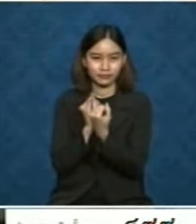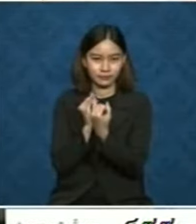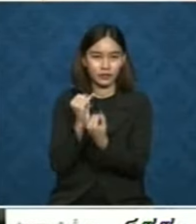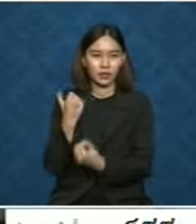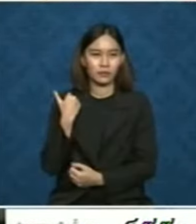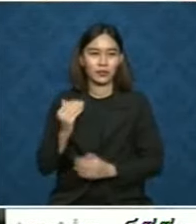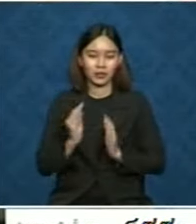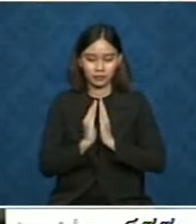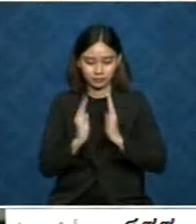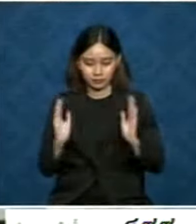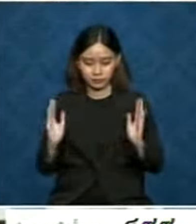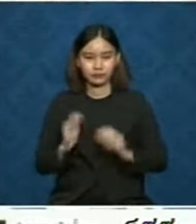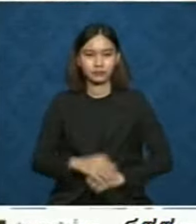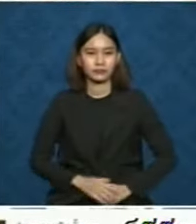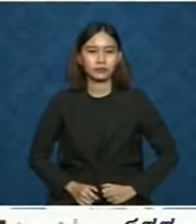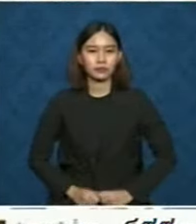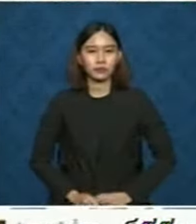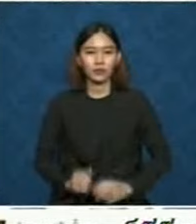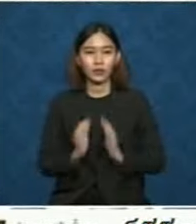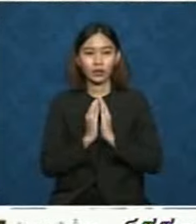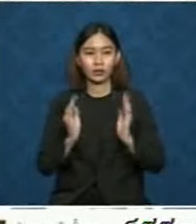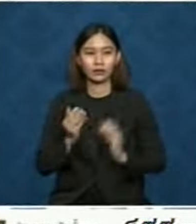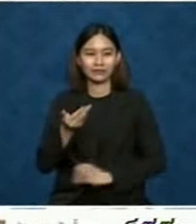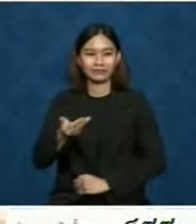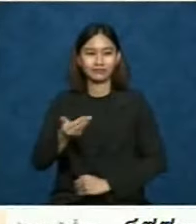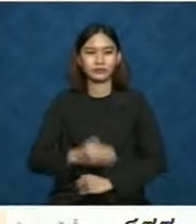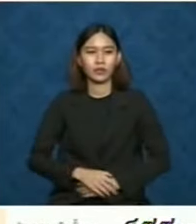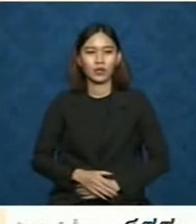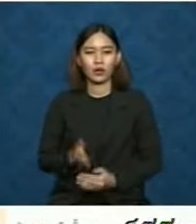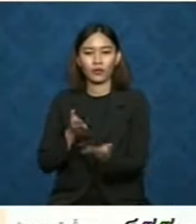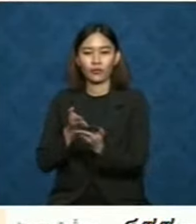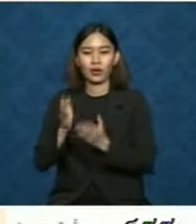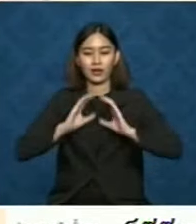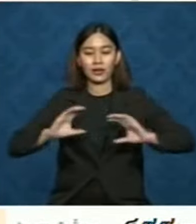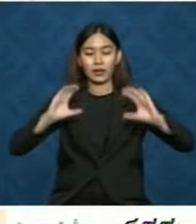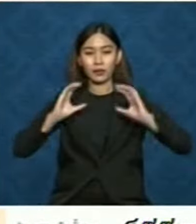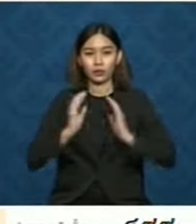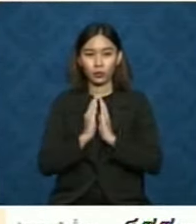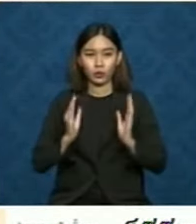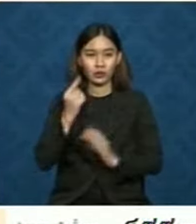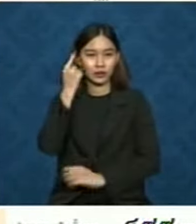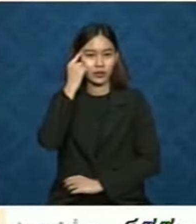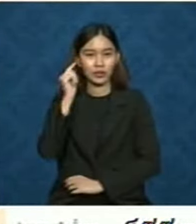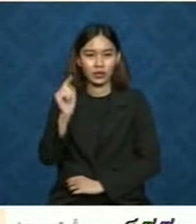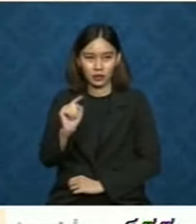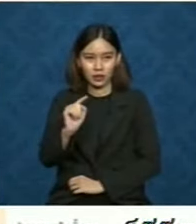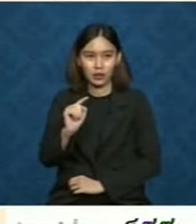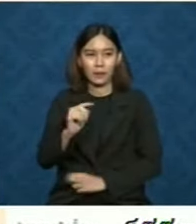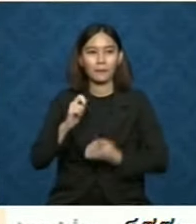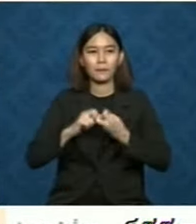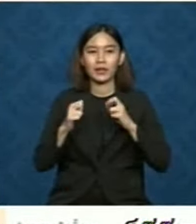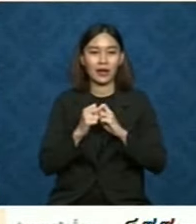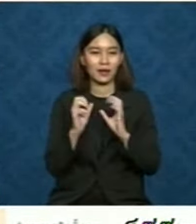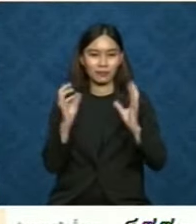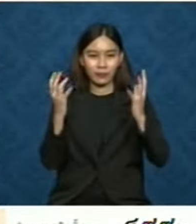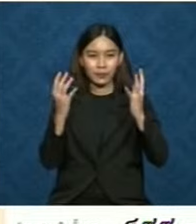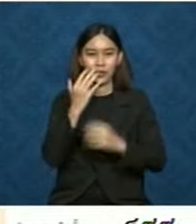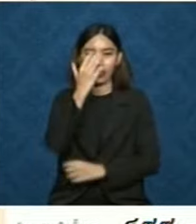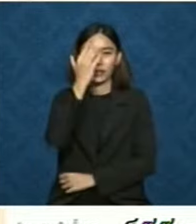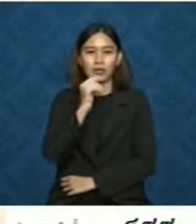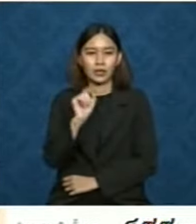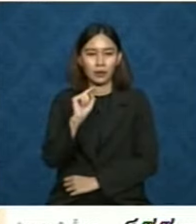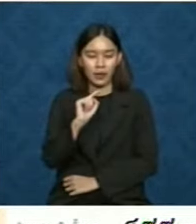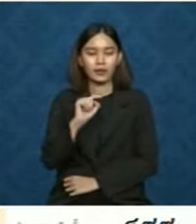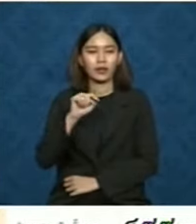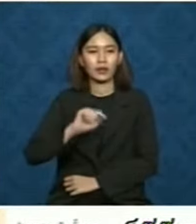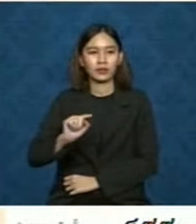ประธานกราบขอบพระคุณครับครับขอบพระคุณคุณณิชและฝ่ายรัฐบาลครับคิดว่าคงคงไม่มีปัญหาเลยนะครับเพราะว่า